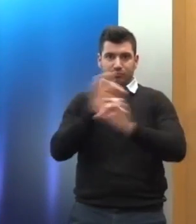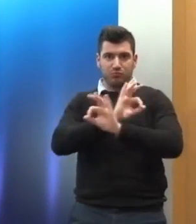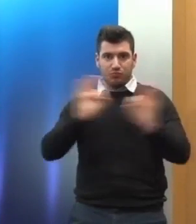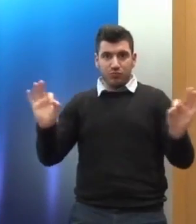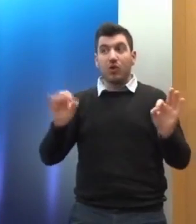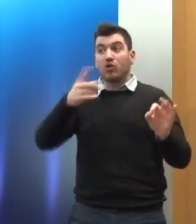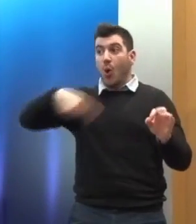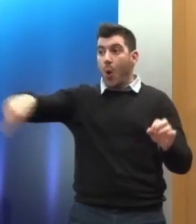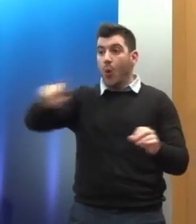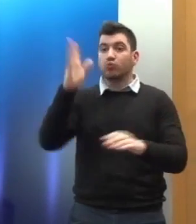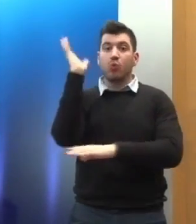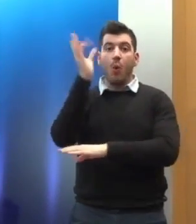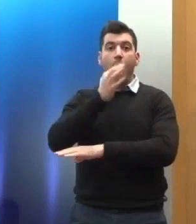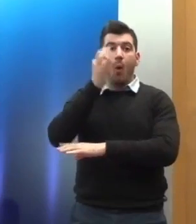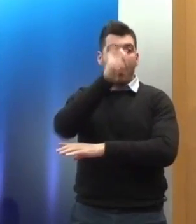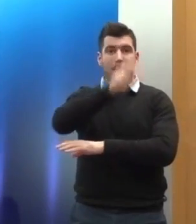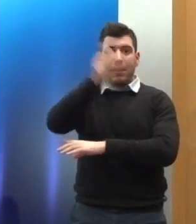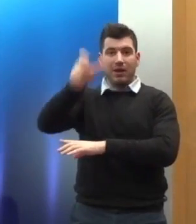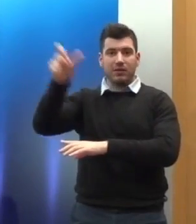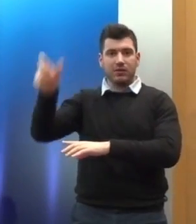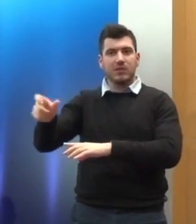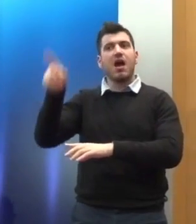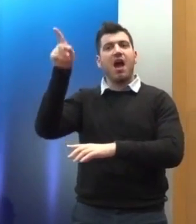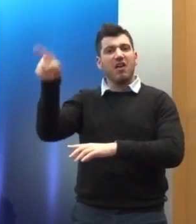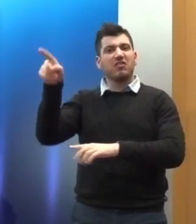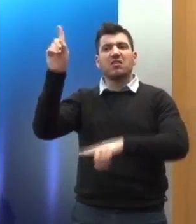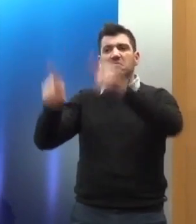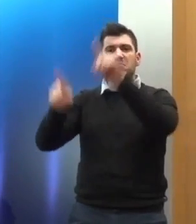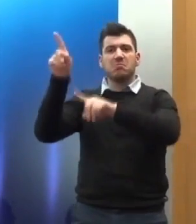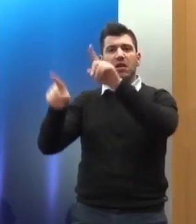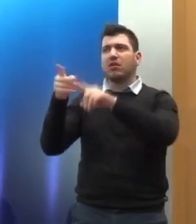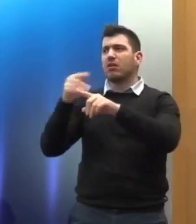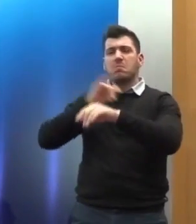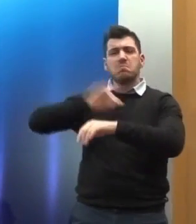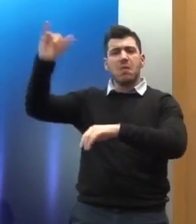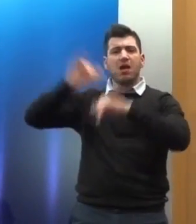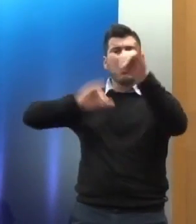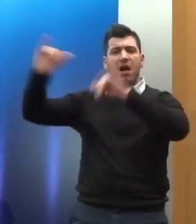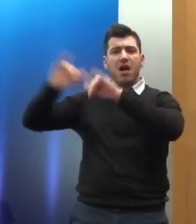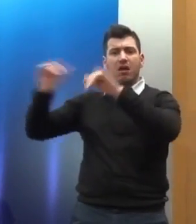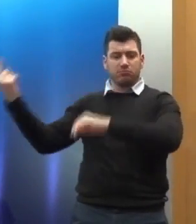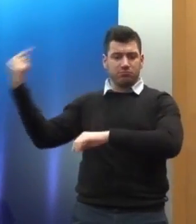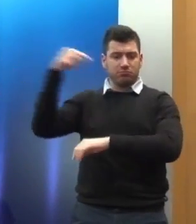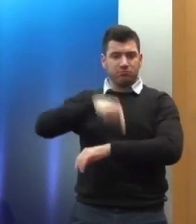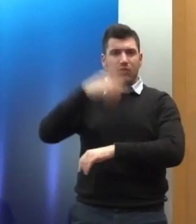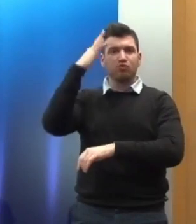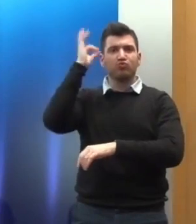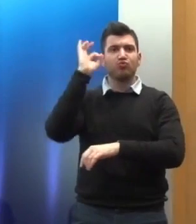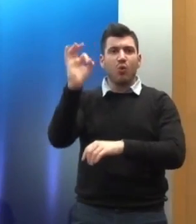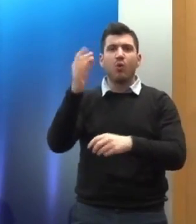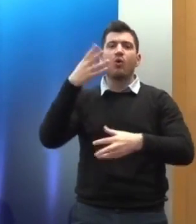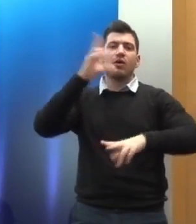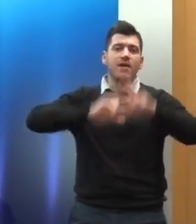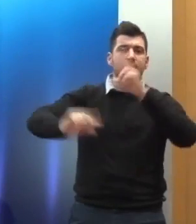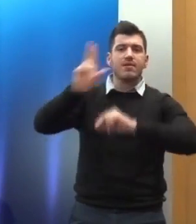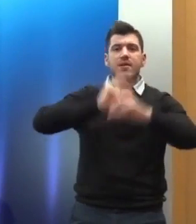ομιλητές οι οποίοι είχαν την καλοσύνη, κάποιοι μάλιστα να ταξιδέψουν και από πάρα πολύ μακριά και να μας διαφωτίσουν για αυτό το τόσο